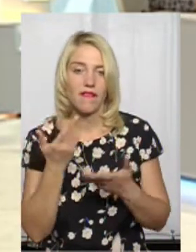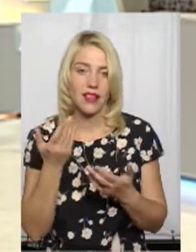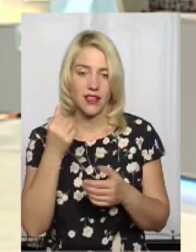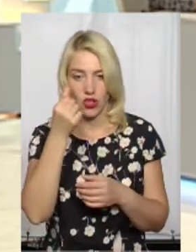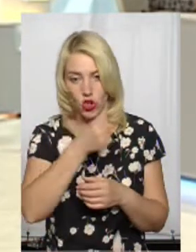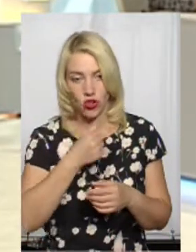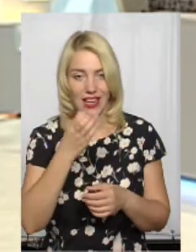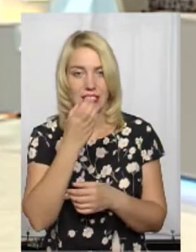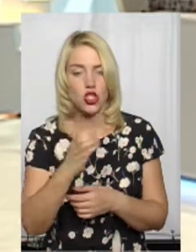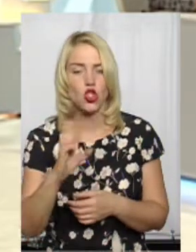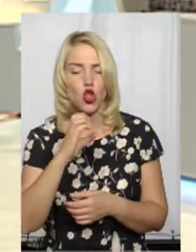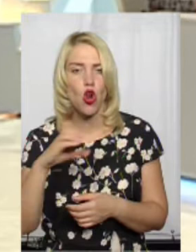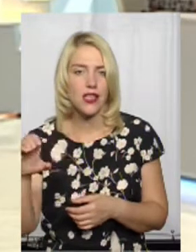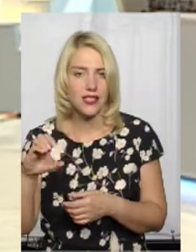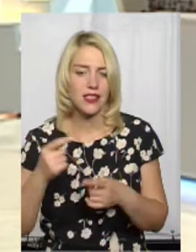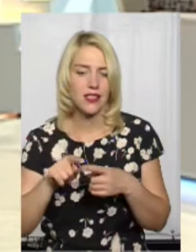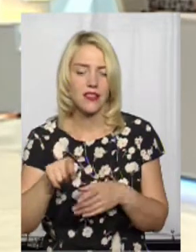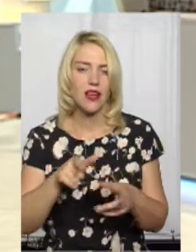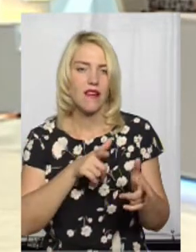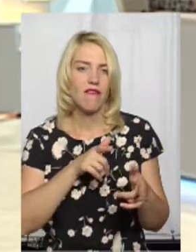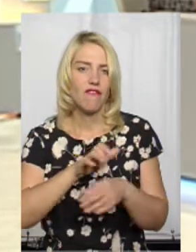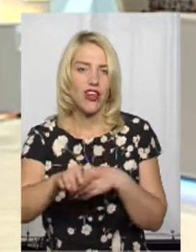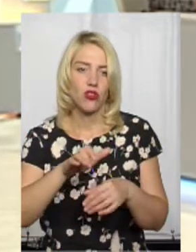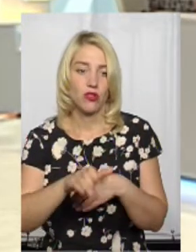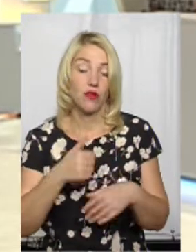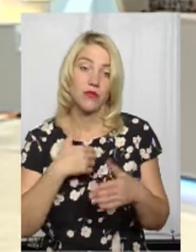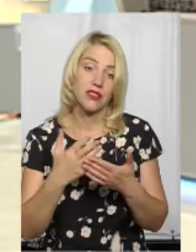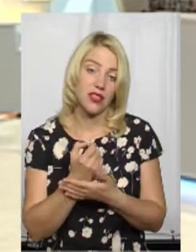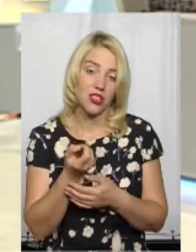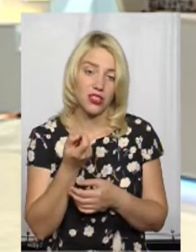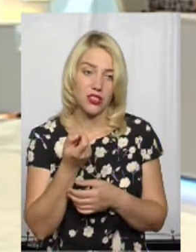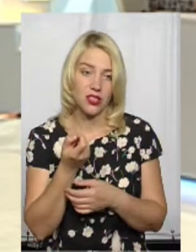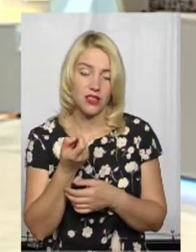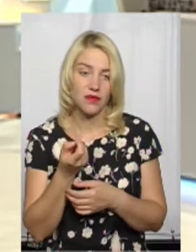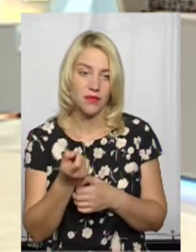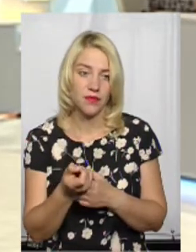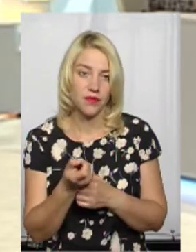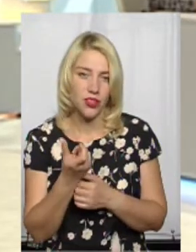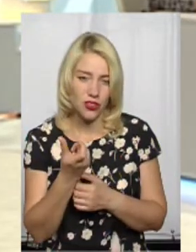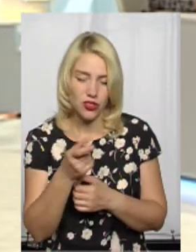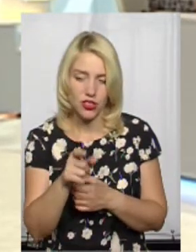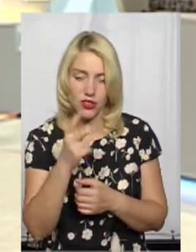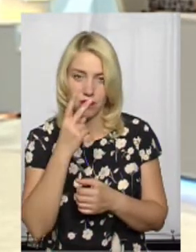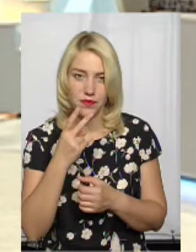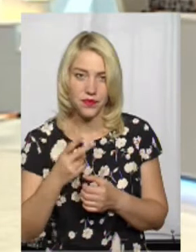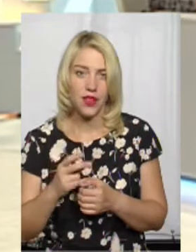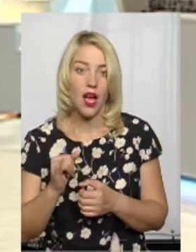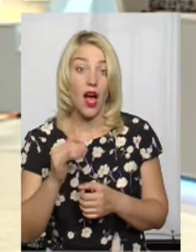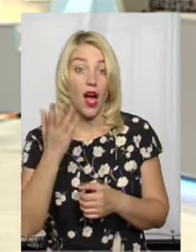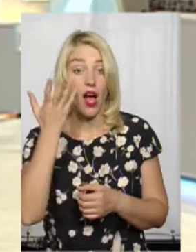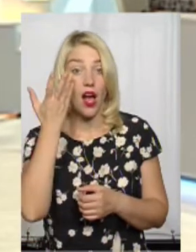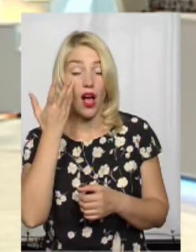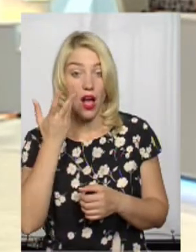а століттях її виготовляли і так далі. І ми знайшли спочатку, знайшли, що пізні. Знаєте, а